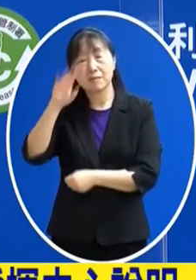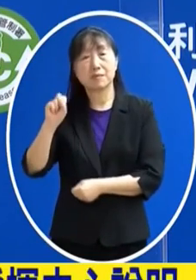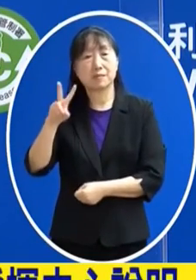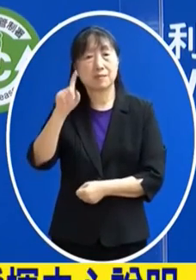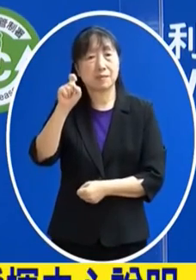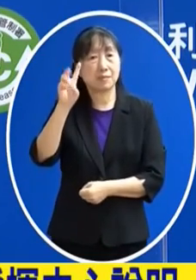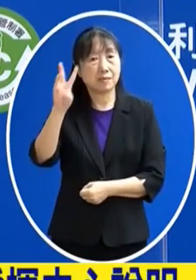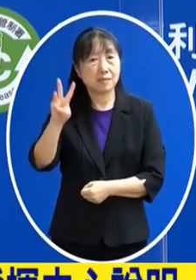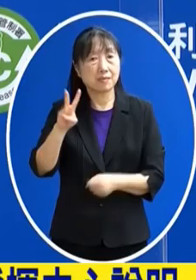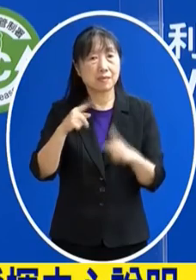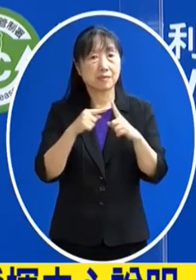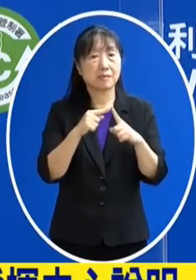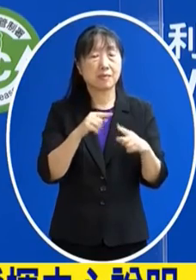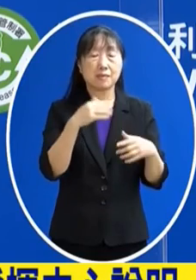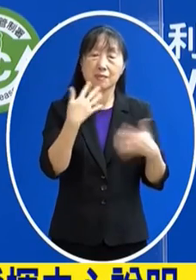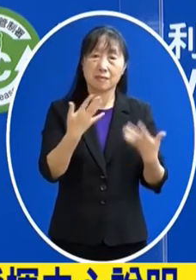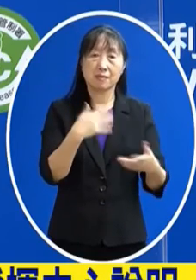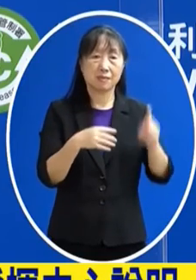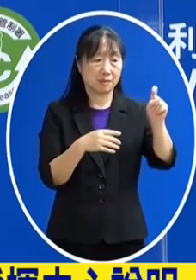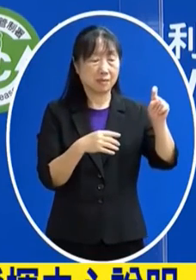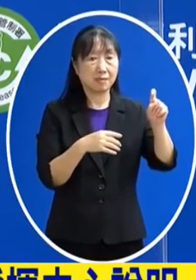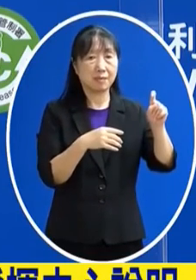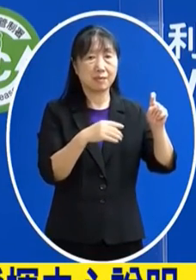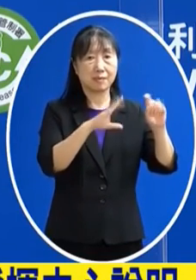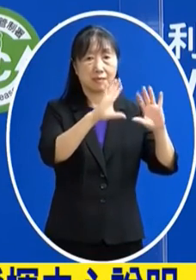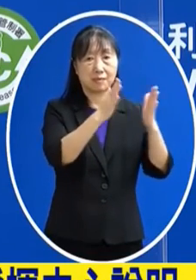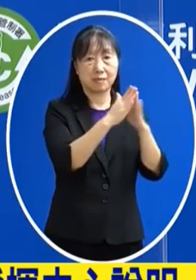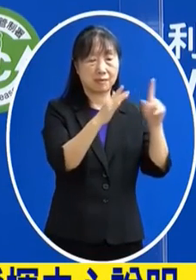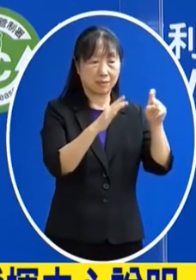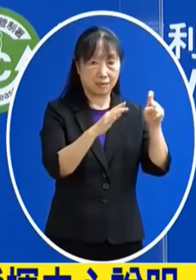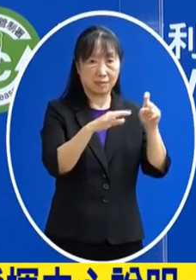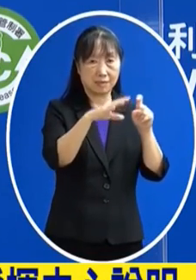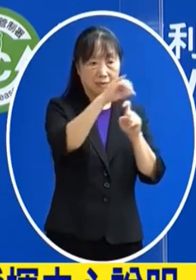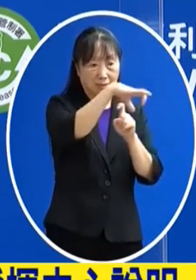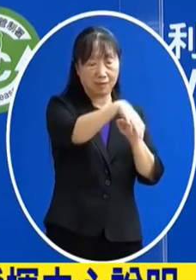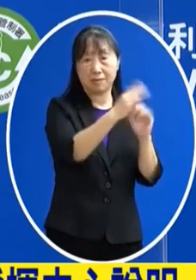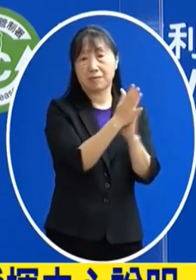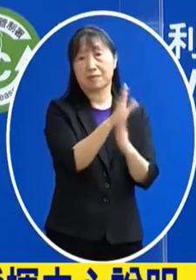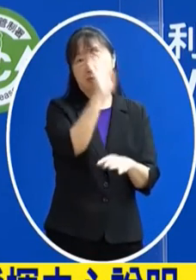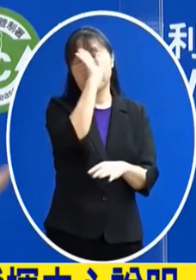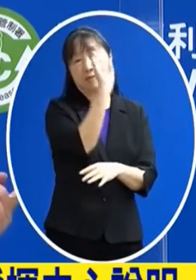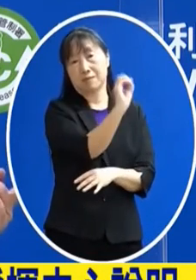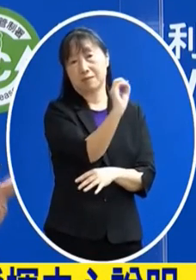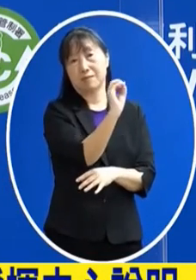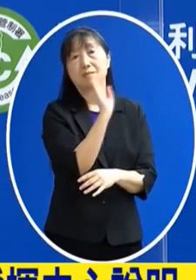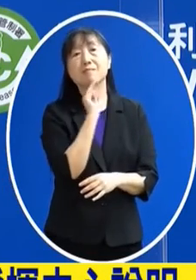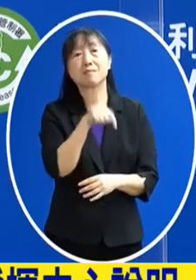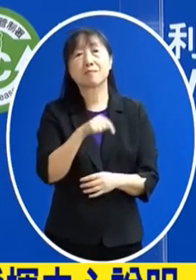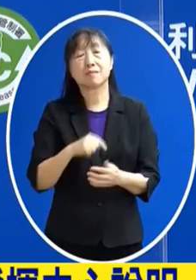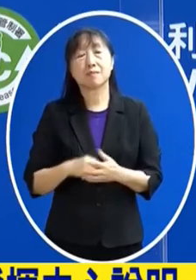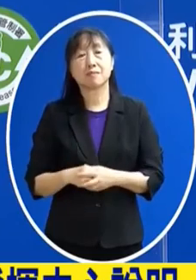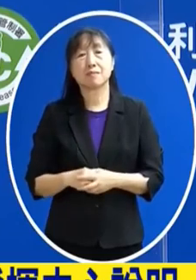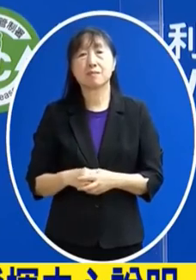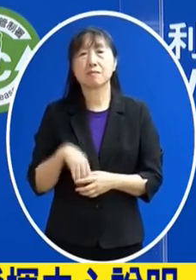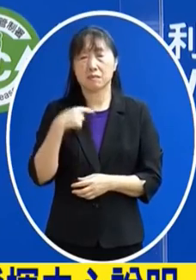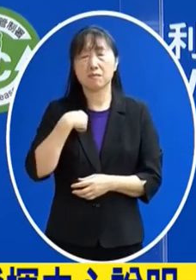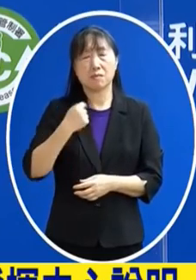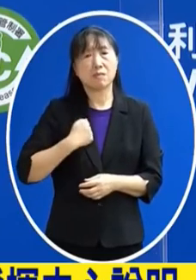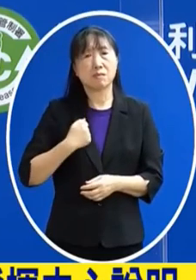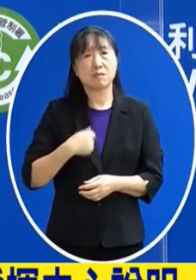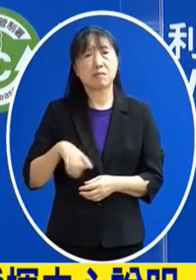个，所以大概有10个区域是完全都没有发生过哈。详细的数目的我知道有